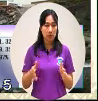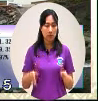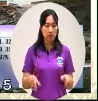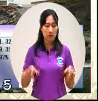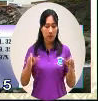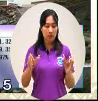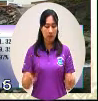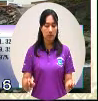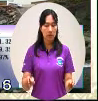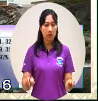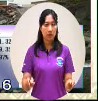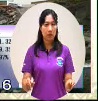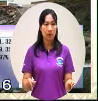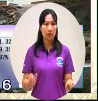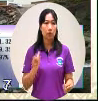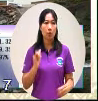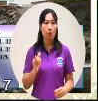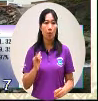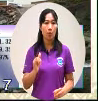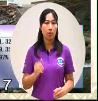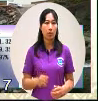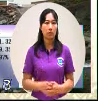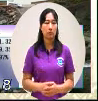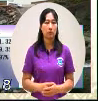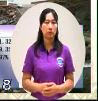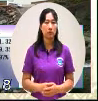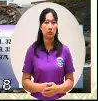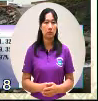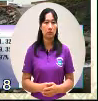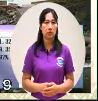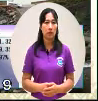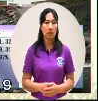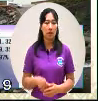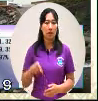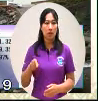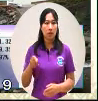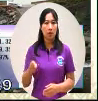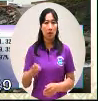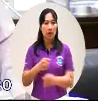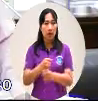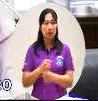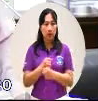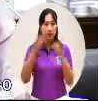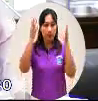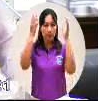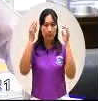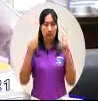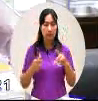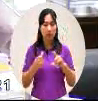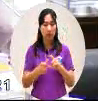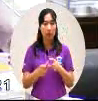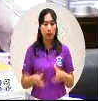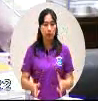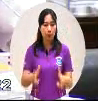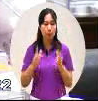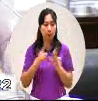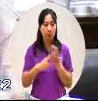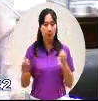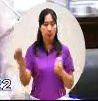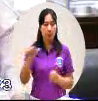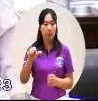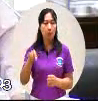位知道一下因为纳马夏区的有五座桥我想在中央